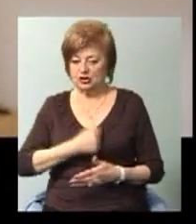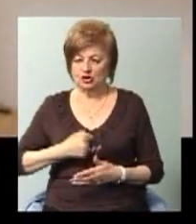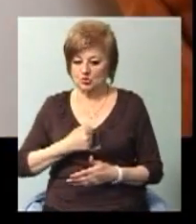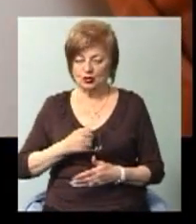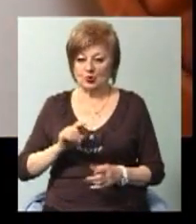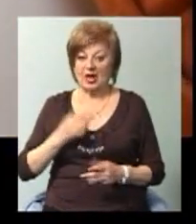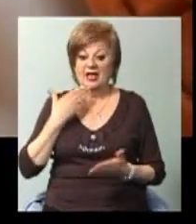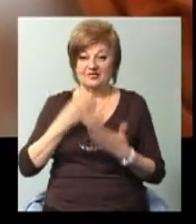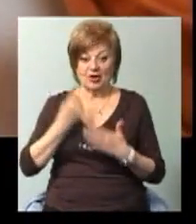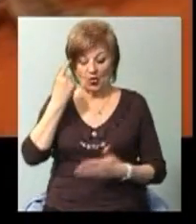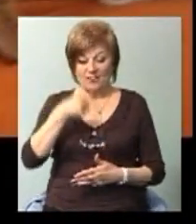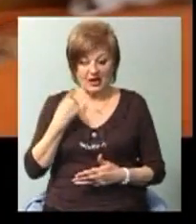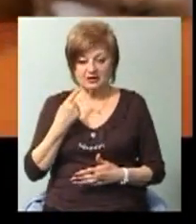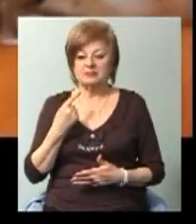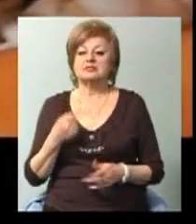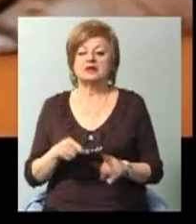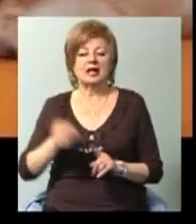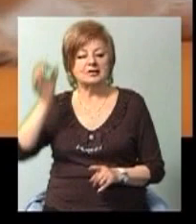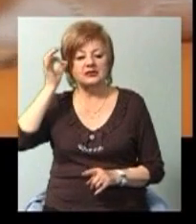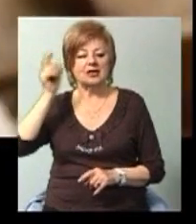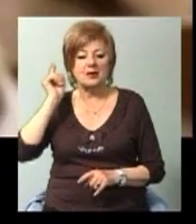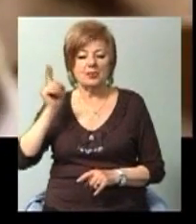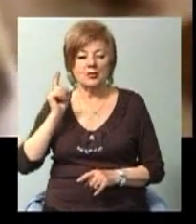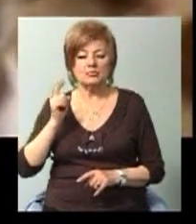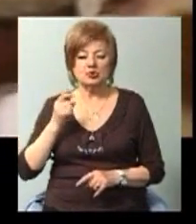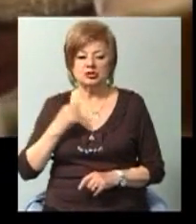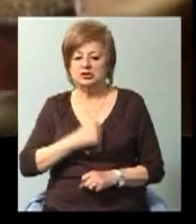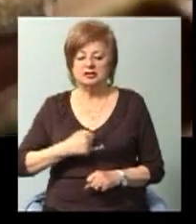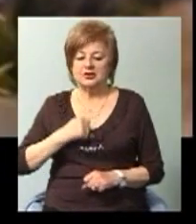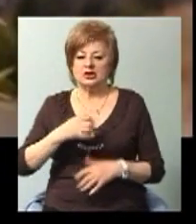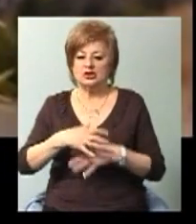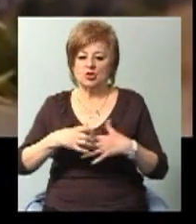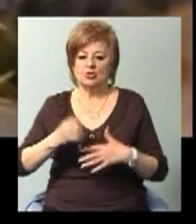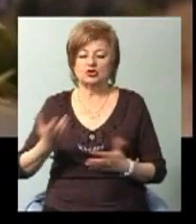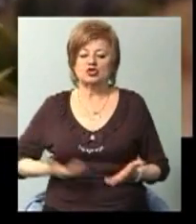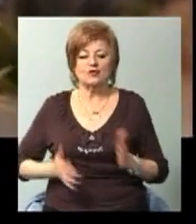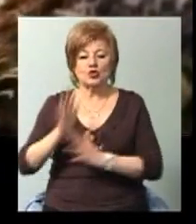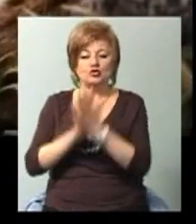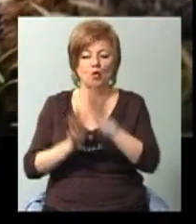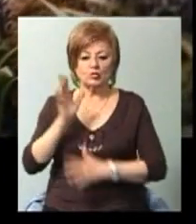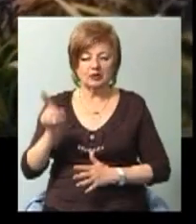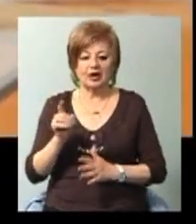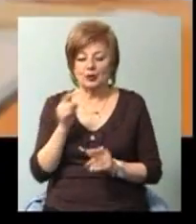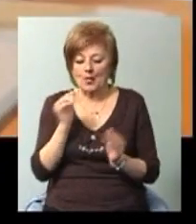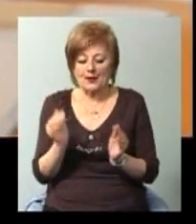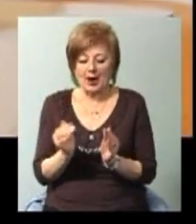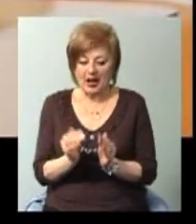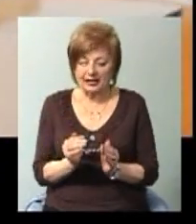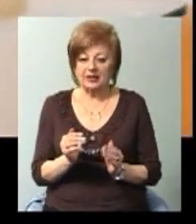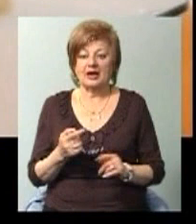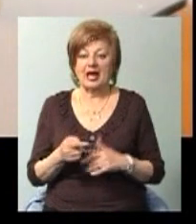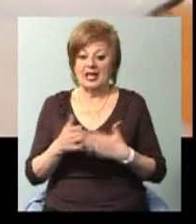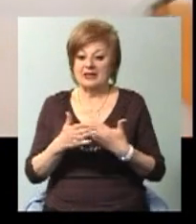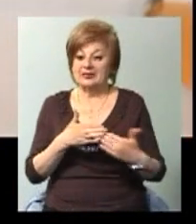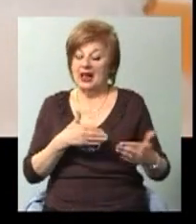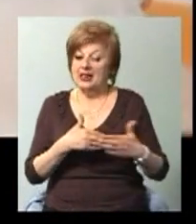Своєю зовнішністю вони дійсно нагадують дику кішку, яка живе в джунглях, але набагато меншого розміру. На лапках у